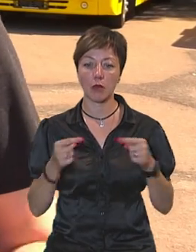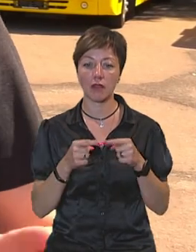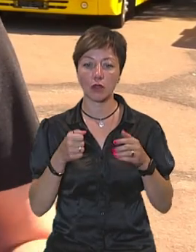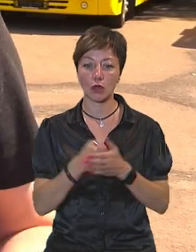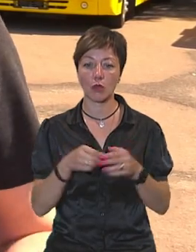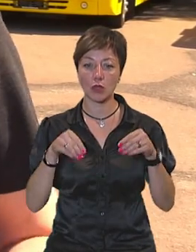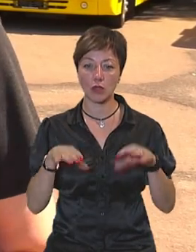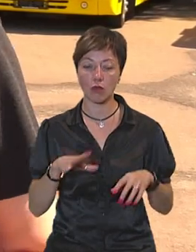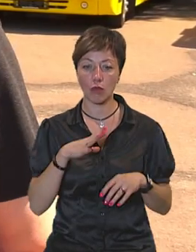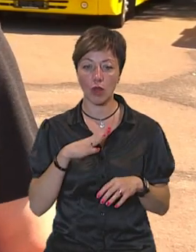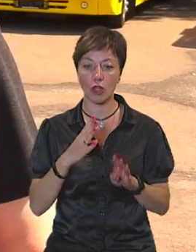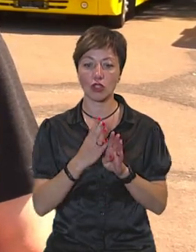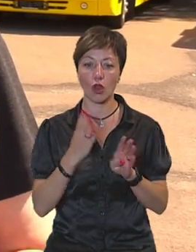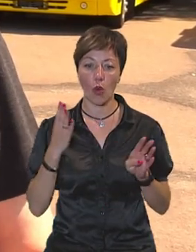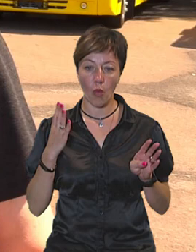постанови була